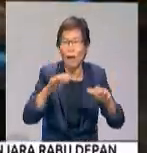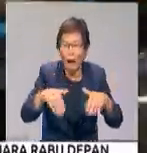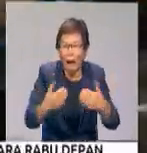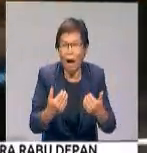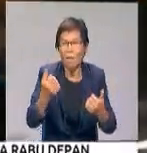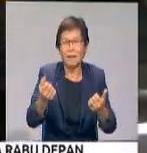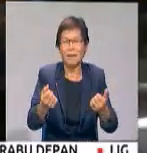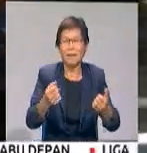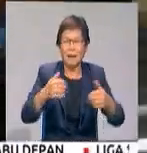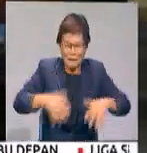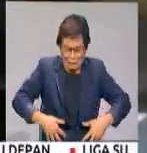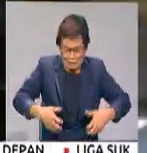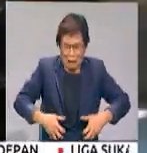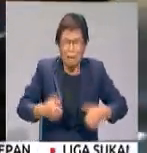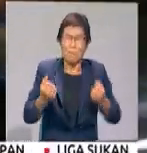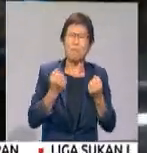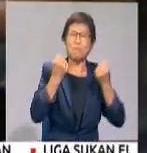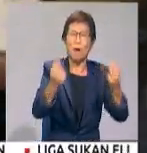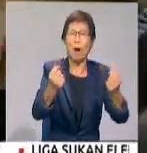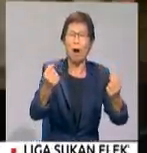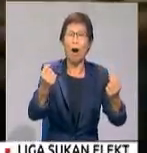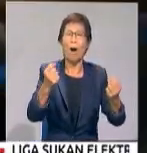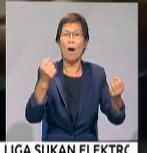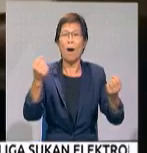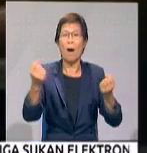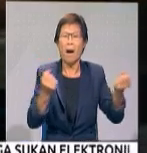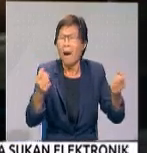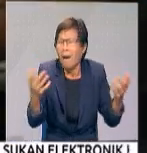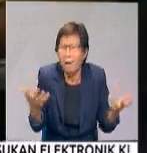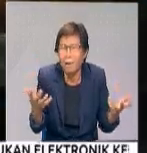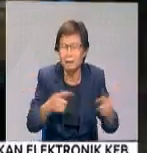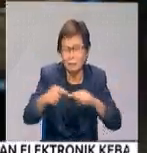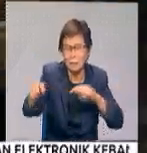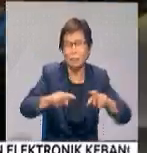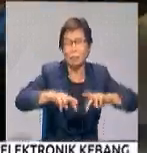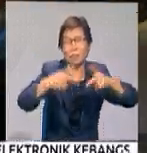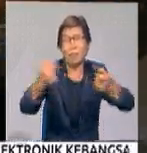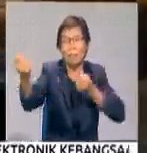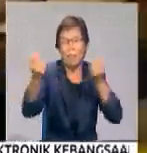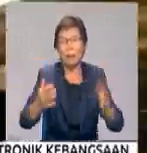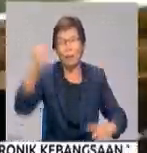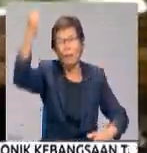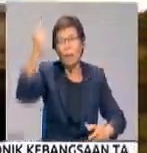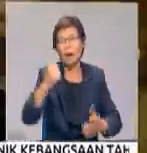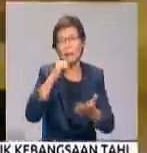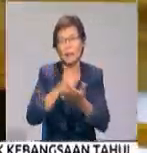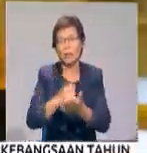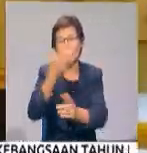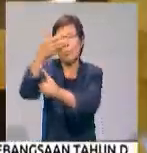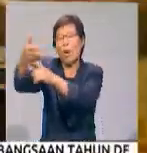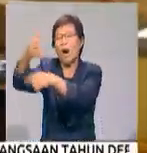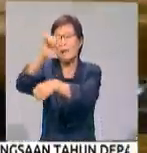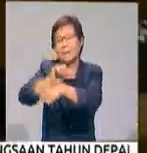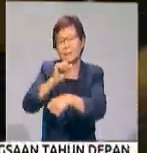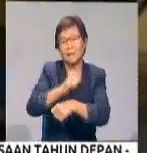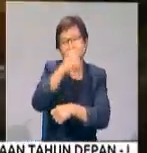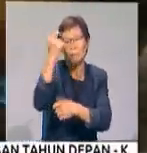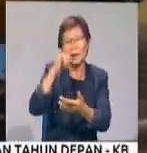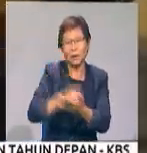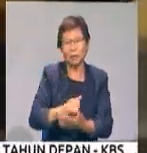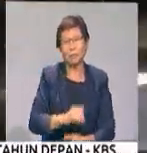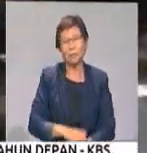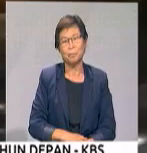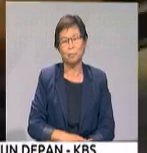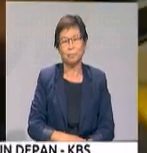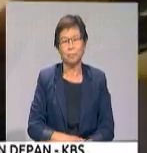memandu bas sambil diperhatikan pemandu bas benar? Bagaimanapun, tindakannya menyebabkan pemandu bas berkenaan dibuang kerja. Itulah akibatnya. Dia